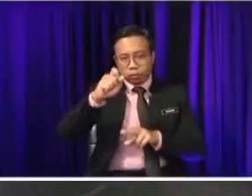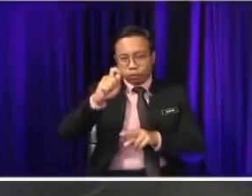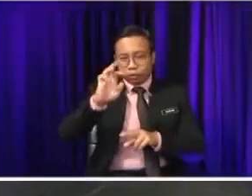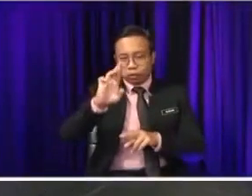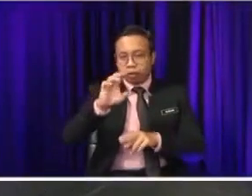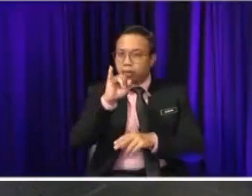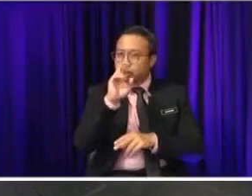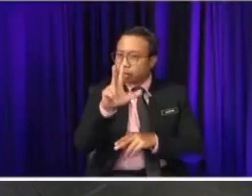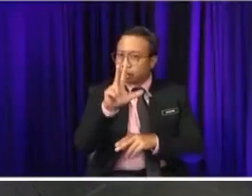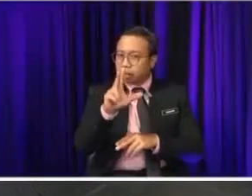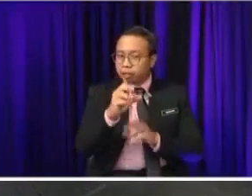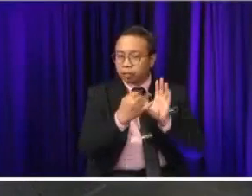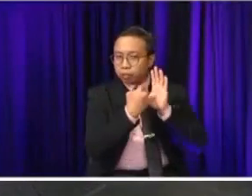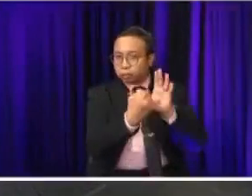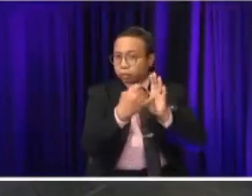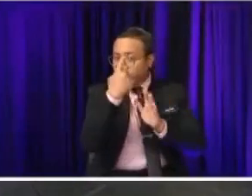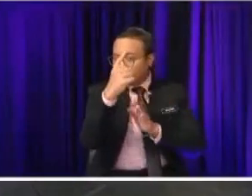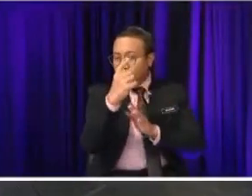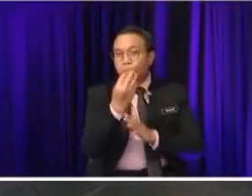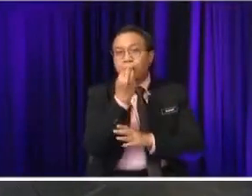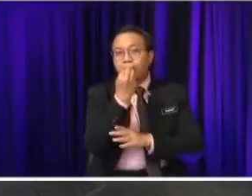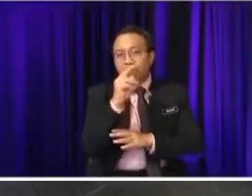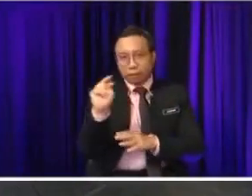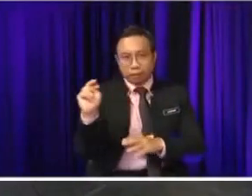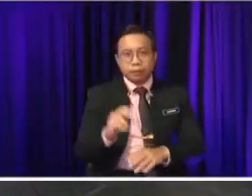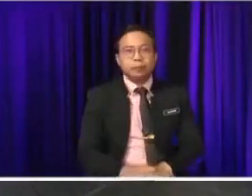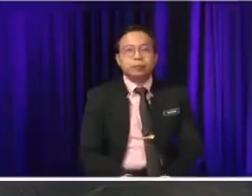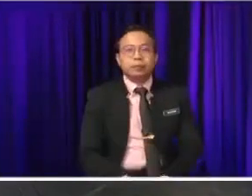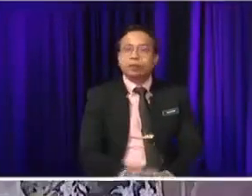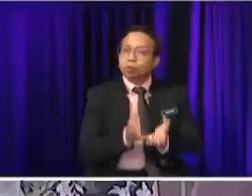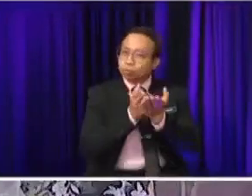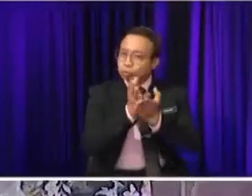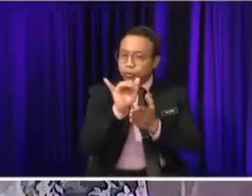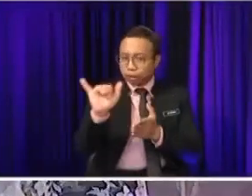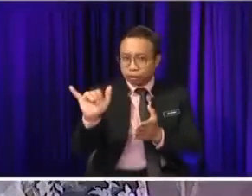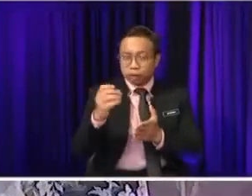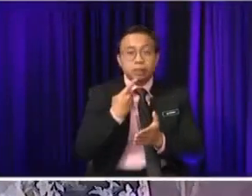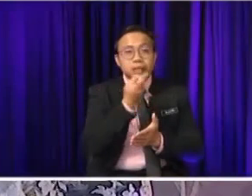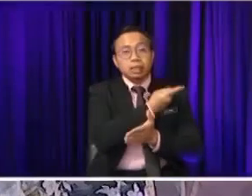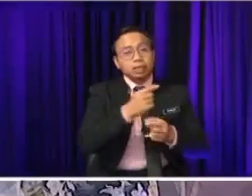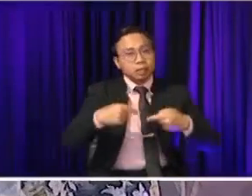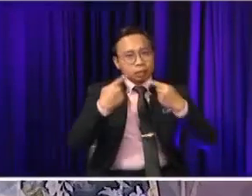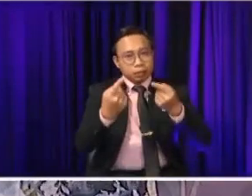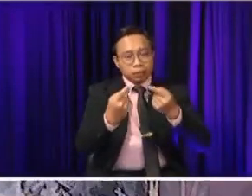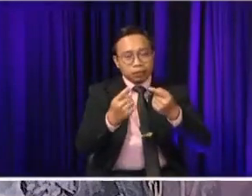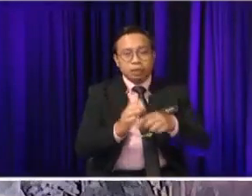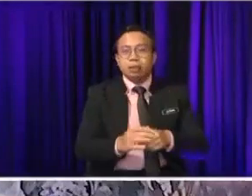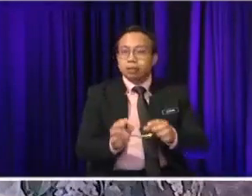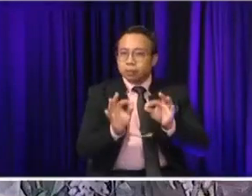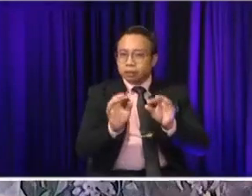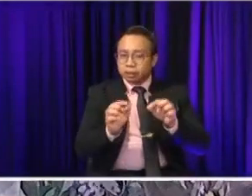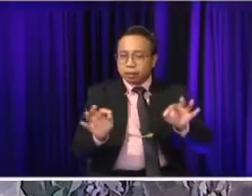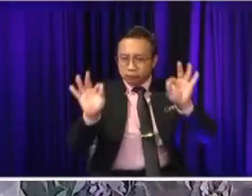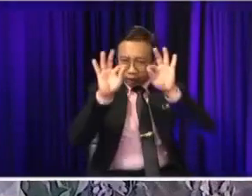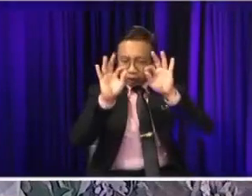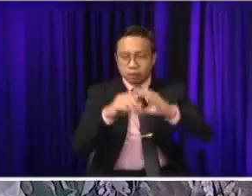promosi untuk produk makanan seterusnya kita pergi ke pada kepentingan dari bentuk iklannya